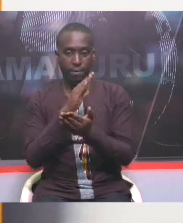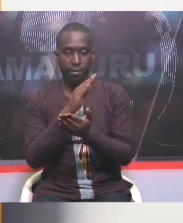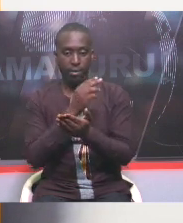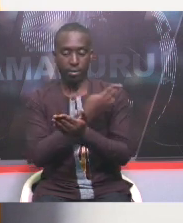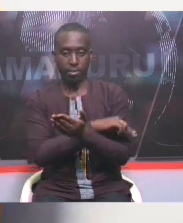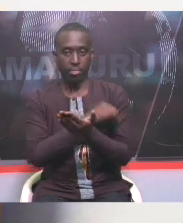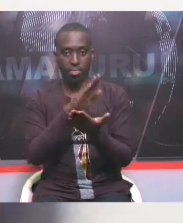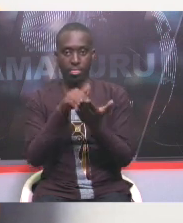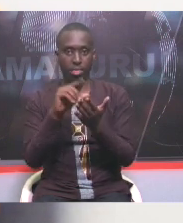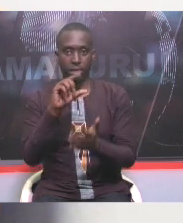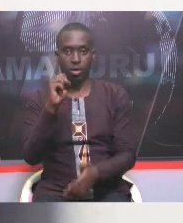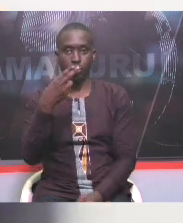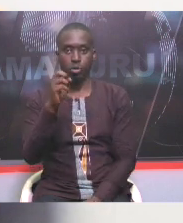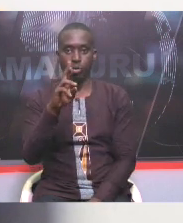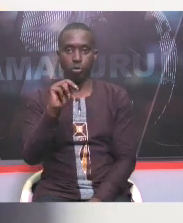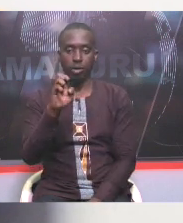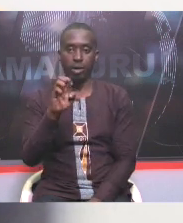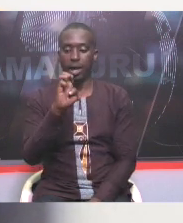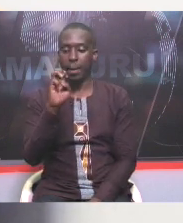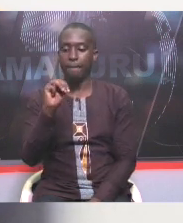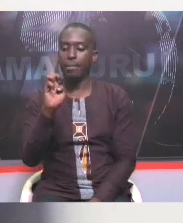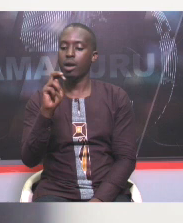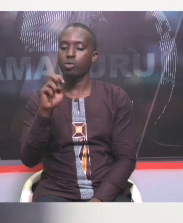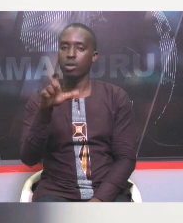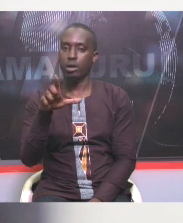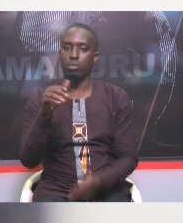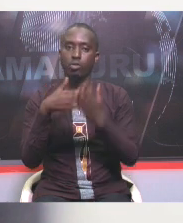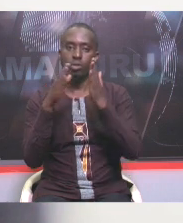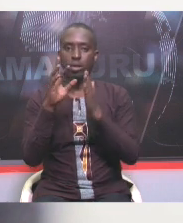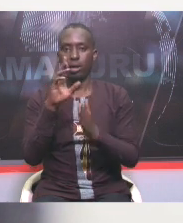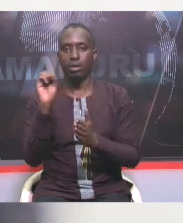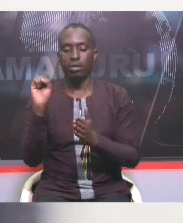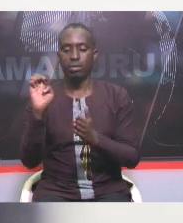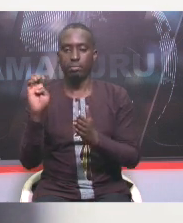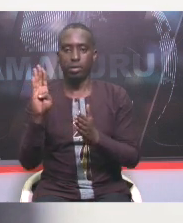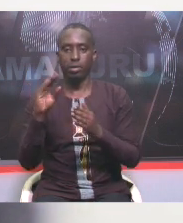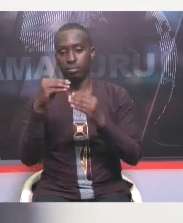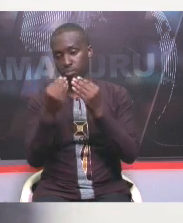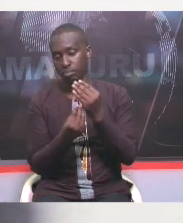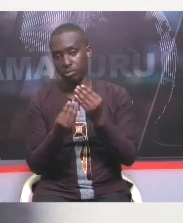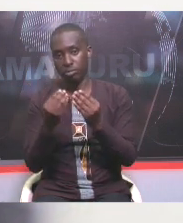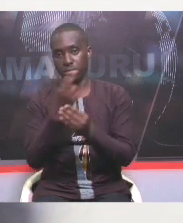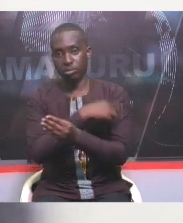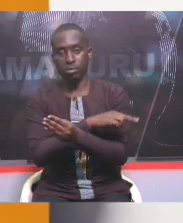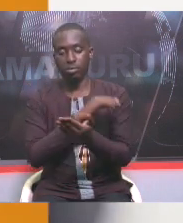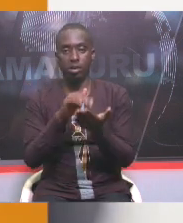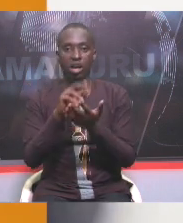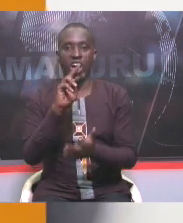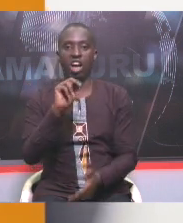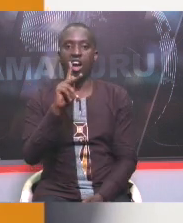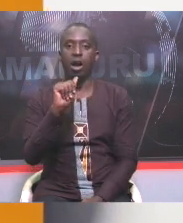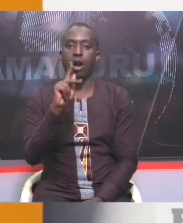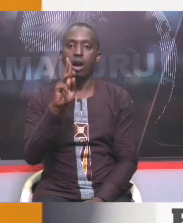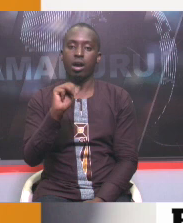Gihundwe, Nsengiyumva Emmanuel, umuyobozi wa RSSB ushinzwe kugenzura inyemezabwishyu ku kigo nderabuzima cya Nkanka.